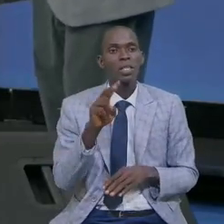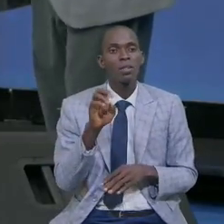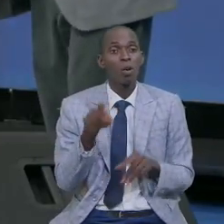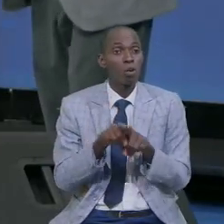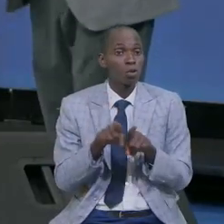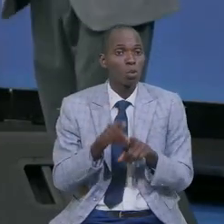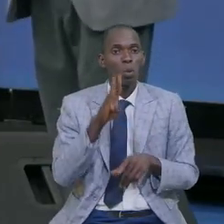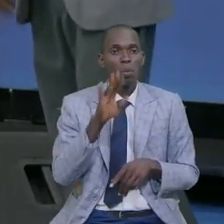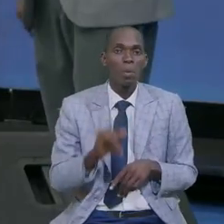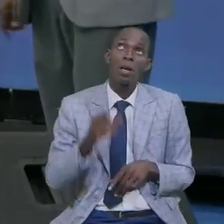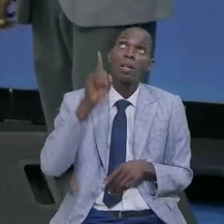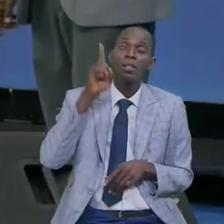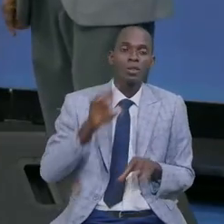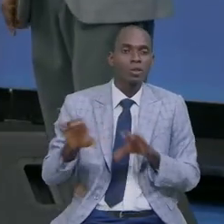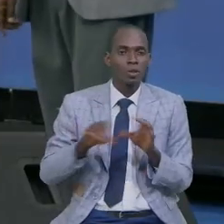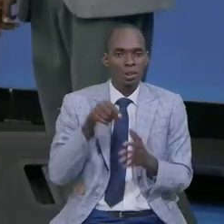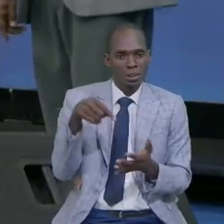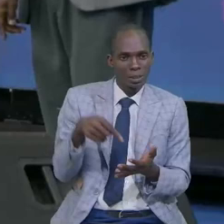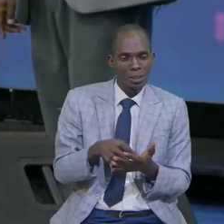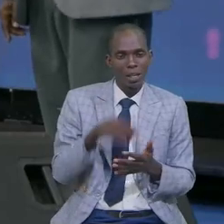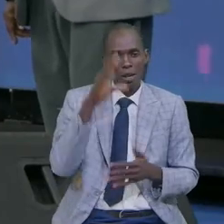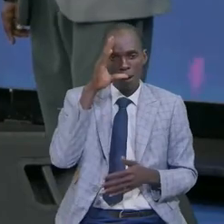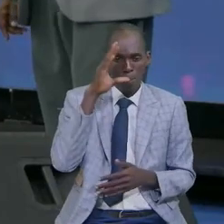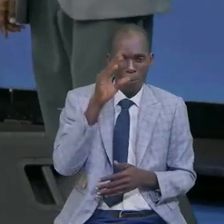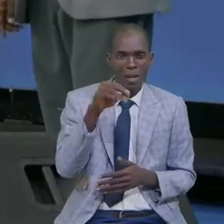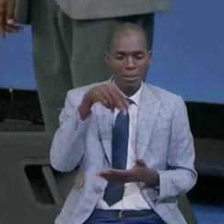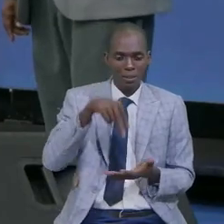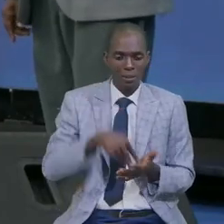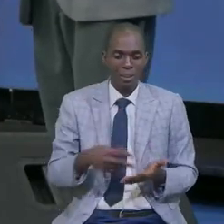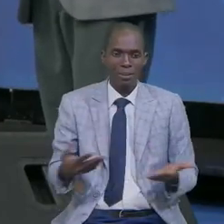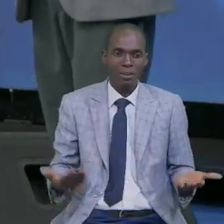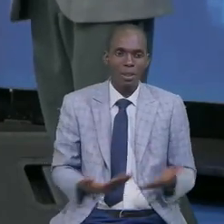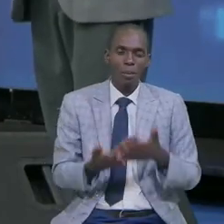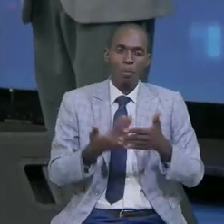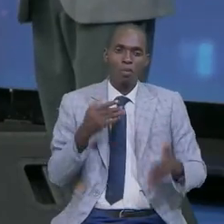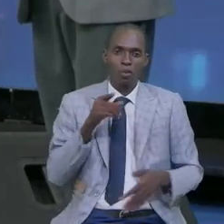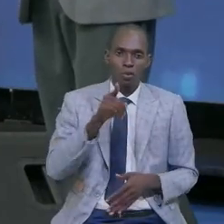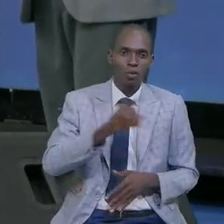se présente en pleine santé devant vous.